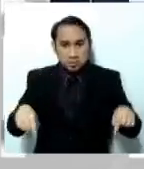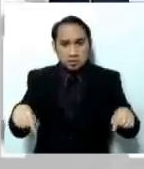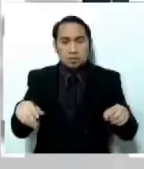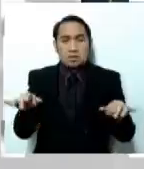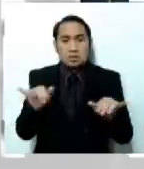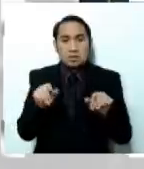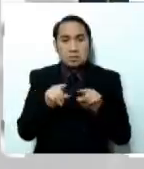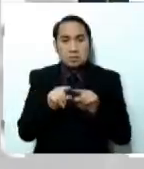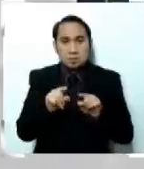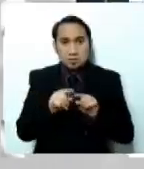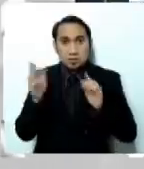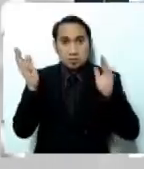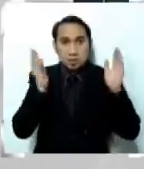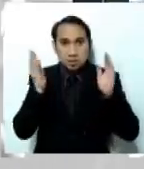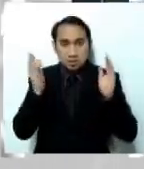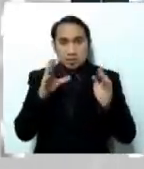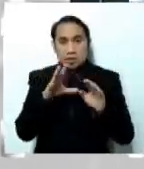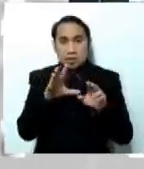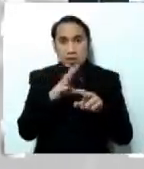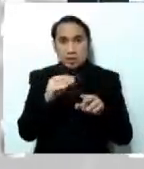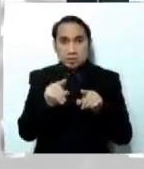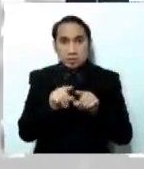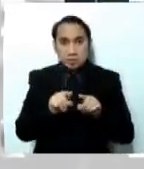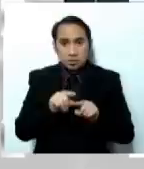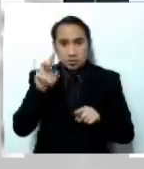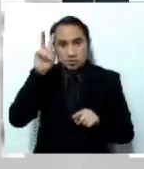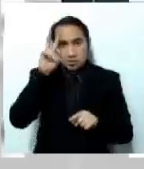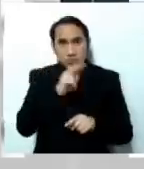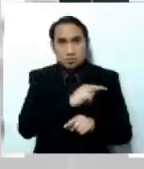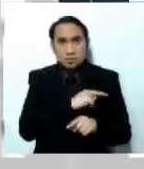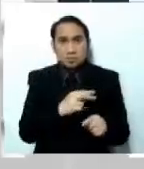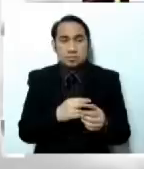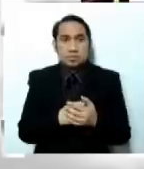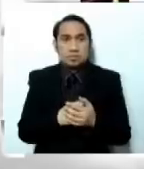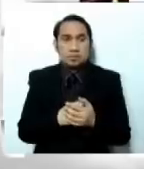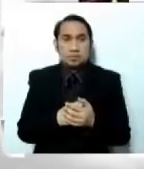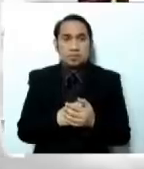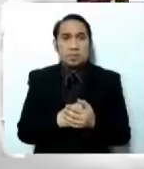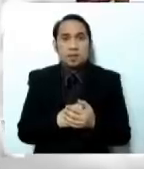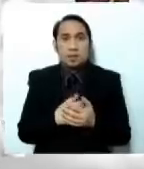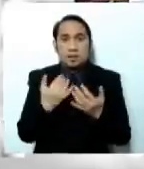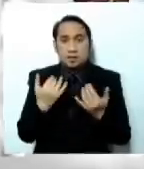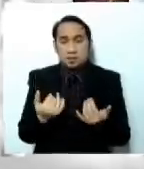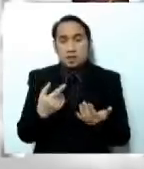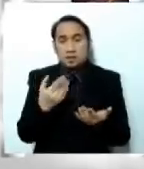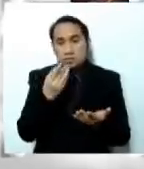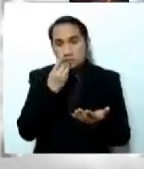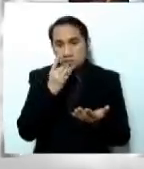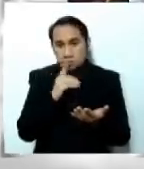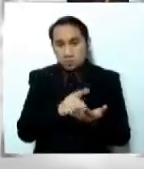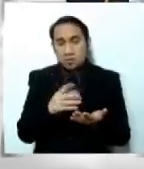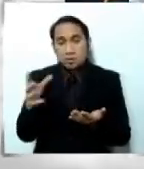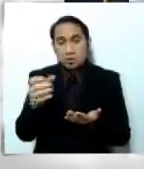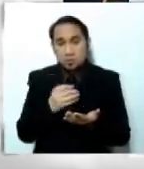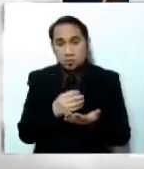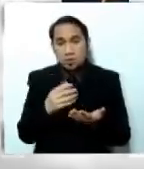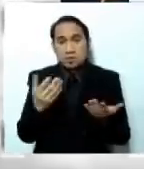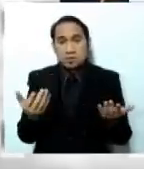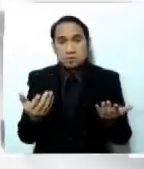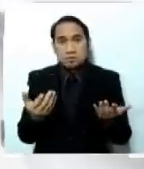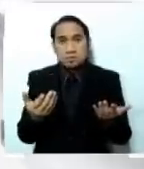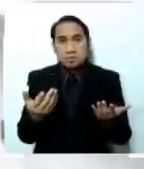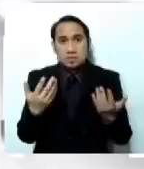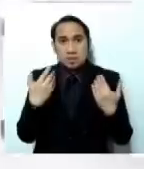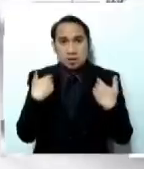Swallow Reef, ang Vietnam sa Sinco East Reef. Base sa dokumentong nakuha ng GMA News, 21 features sa loob ng